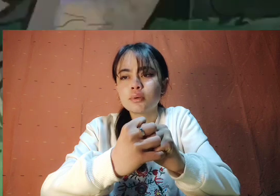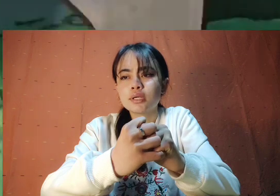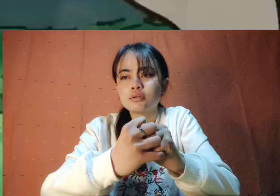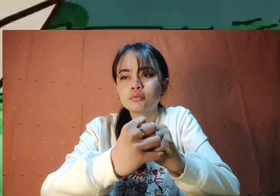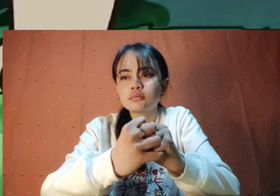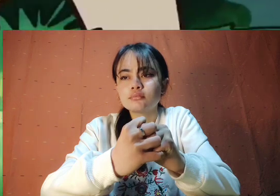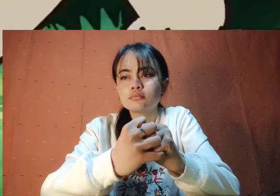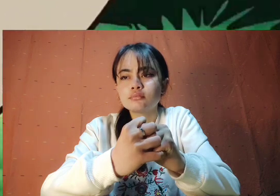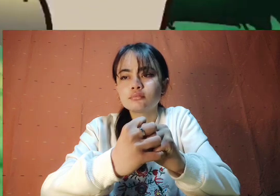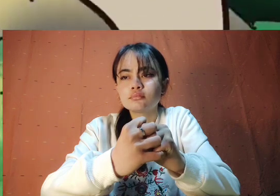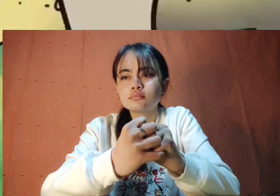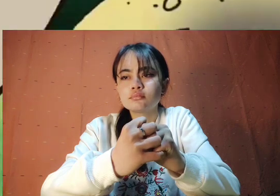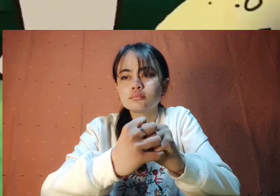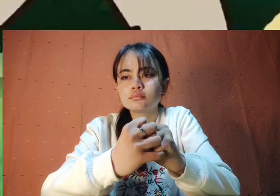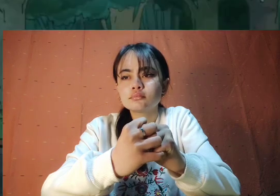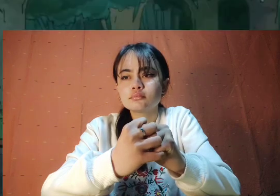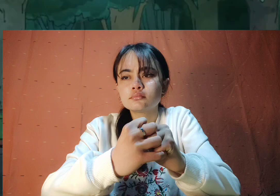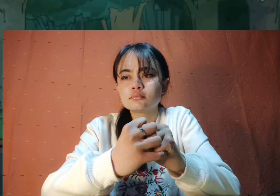दबाइदियो